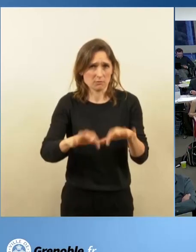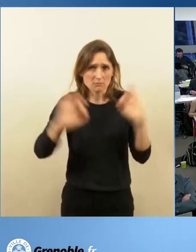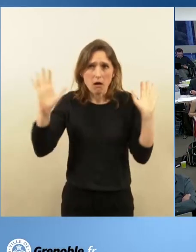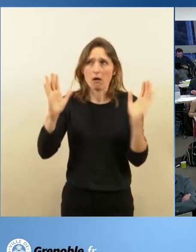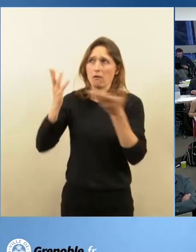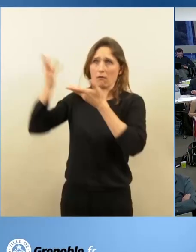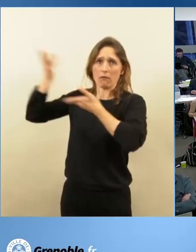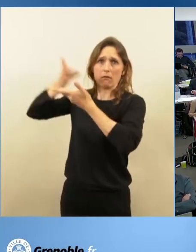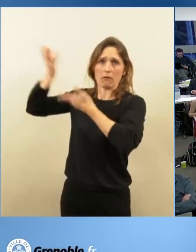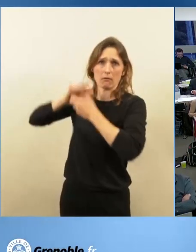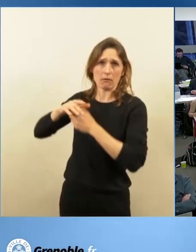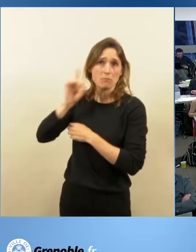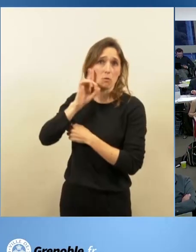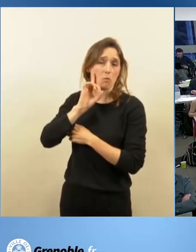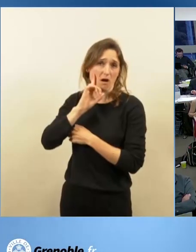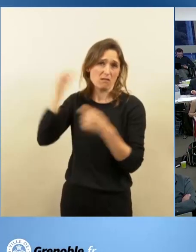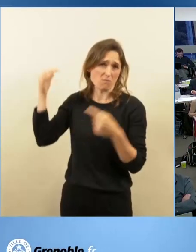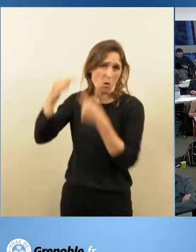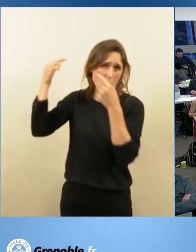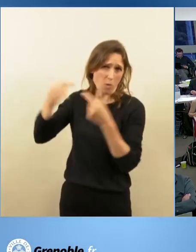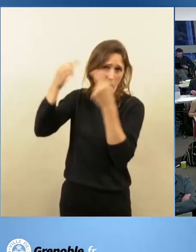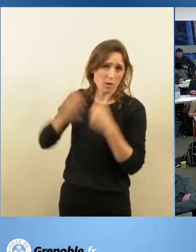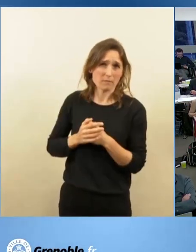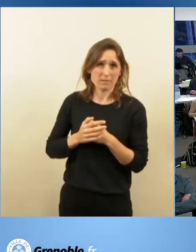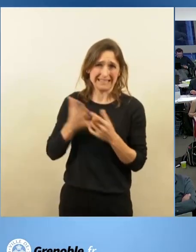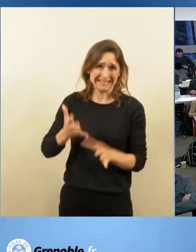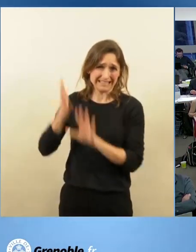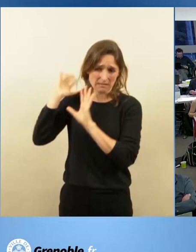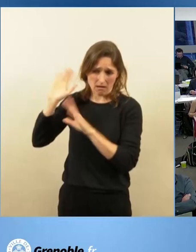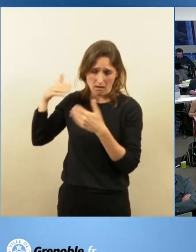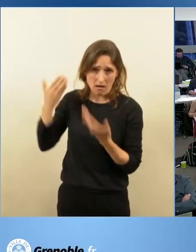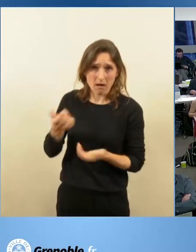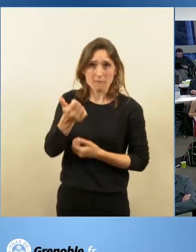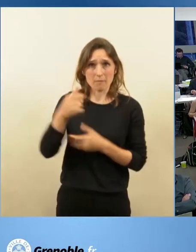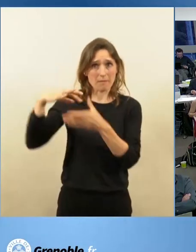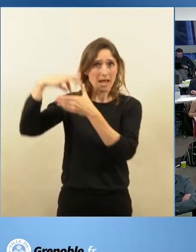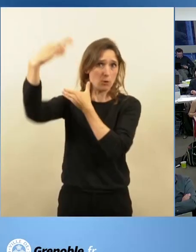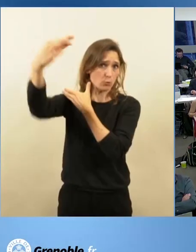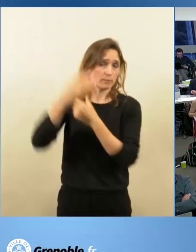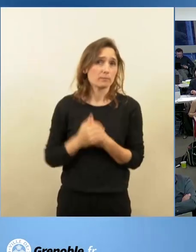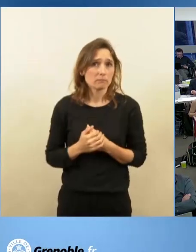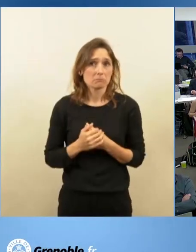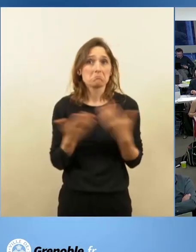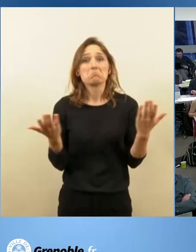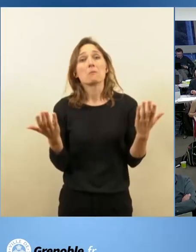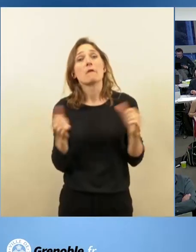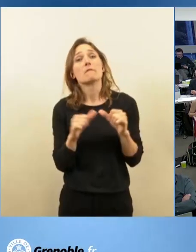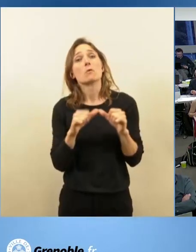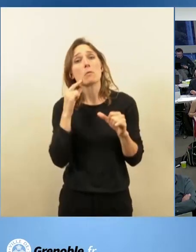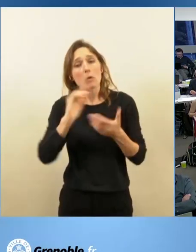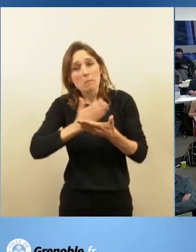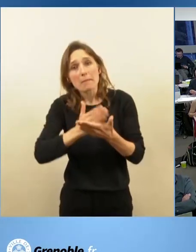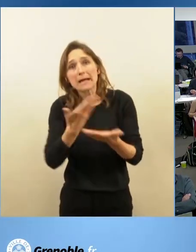et pour cause c'est la guerre bientôt 10 ans que vous êtes au manège et qu'avez-vous fait pour anticiper